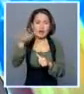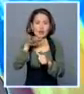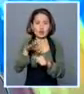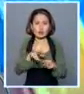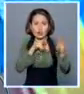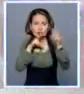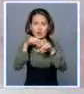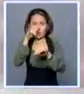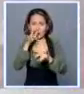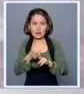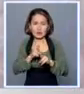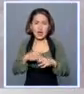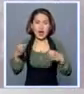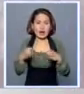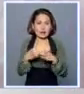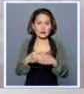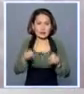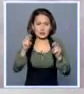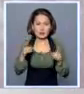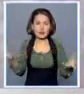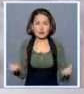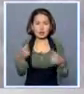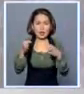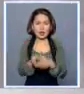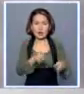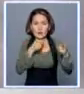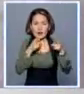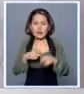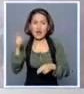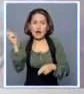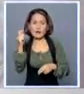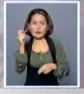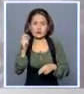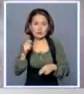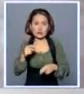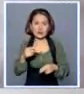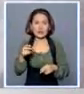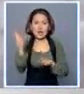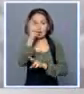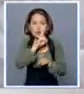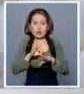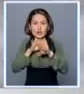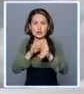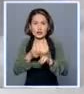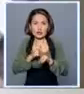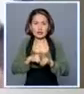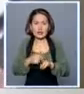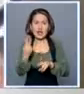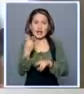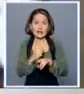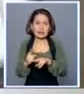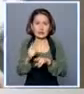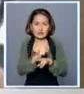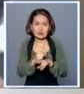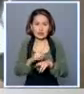алмады. Төтенше жағдайлар департаментінің арнайы құтқарушы тобы тек жексенбі күні ғана шолу жұмыстарын жалғастырды. Олар кеше жайық өзенінің 2